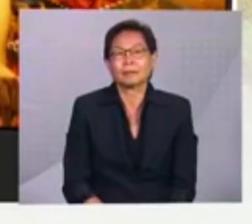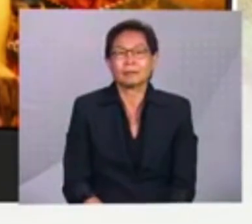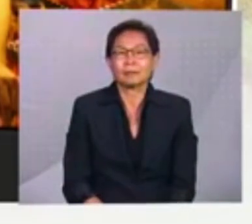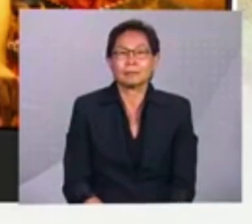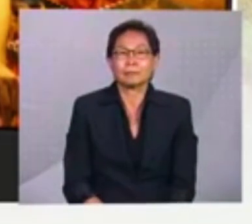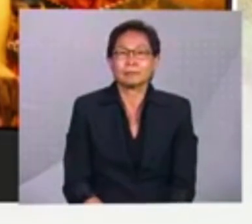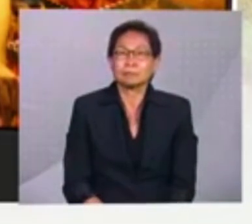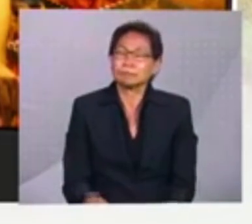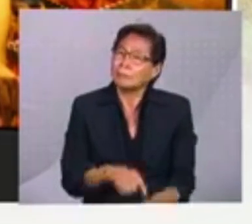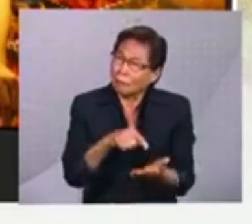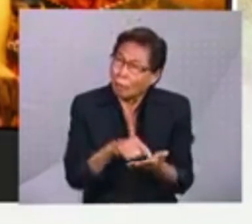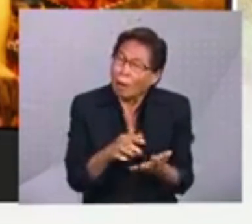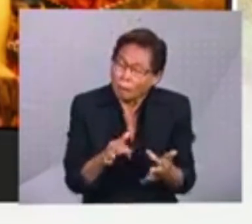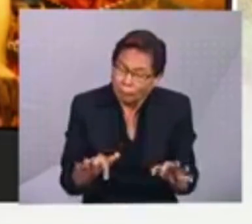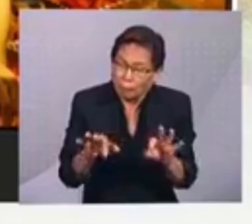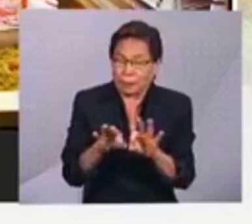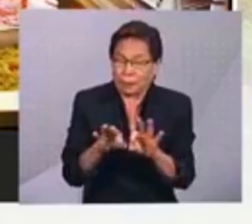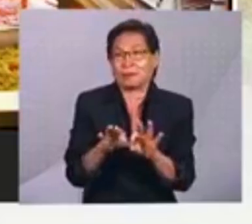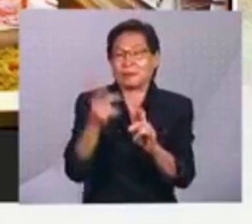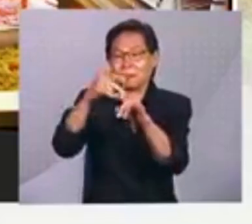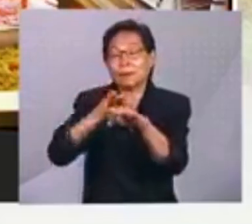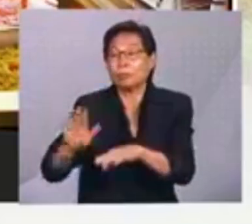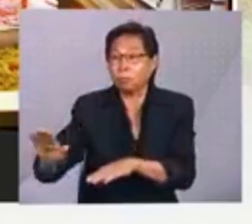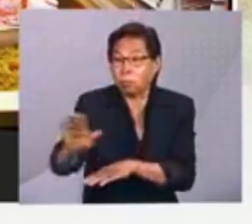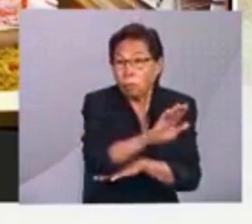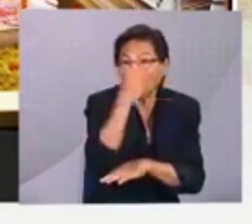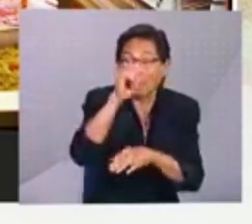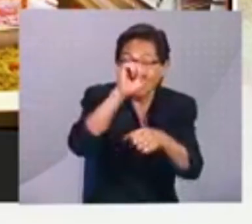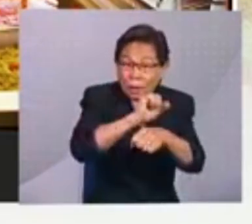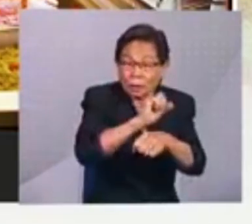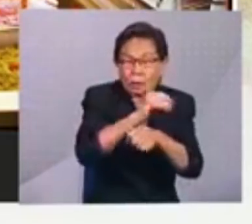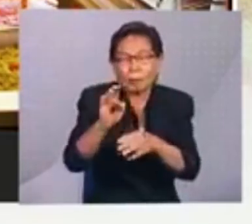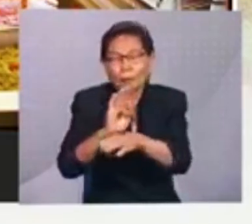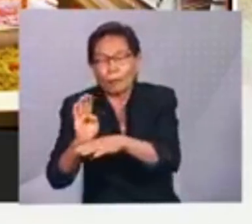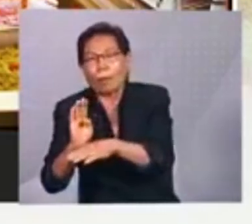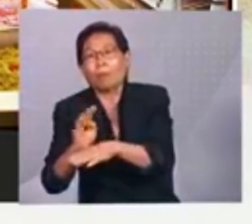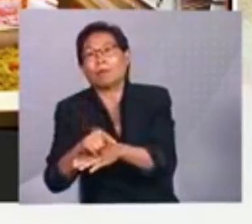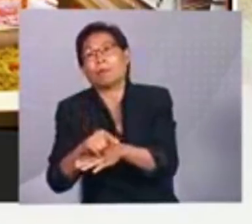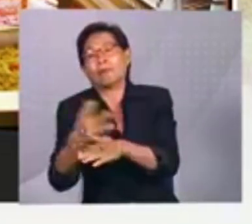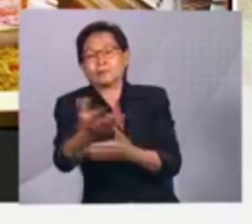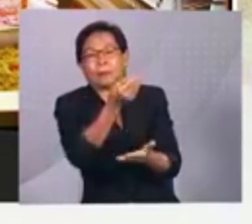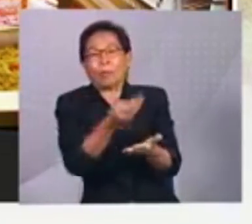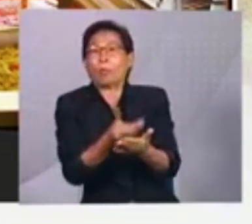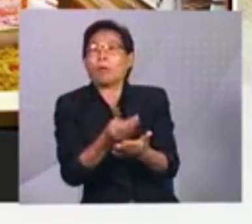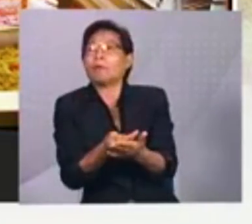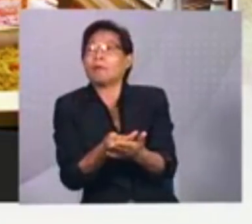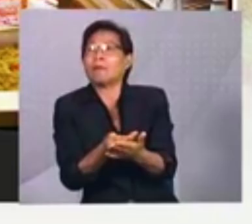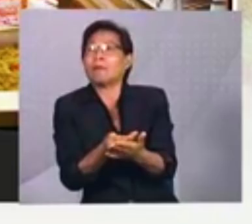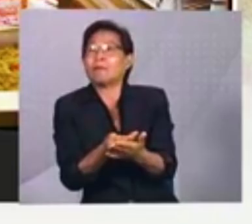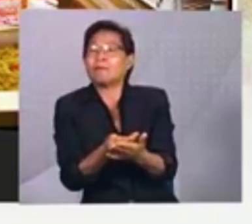Hal ini penting kepada saudara-saudari karena pekerjaan dan penyiagaan adalah sumber pendapatan